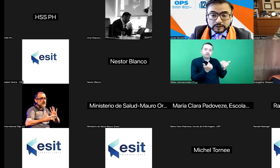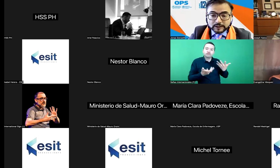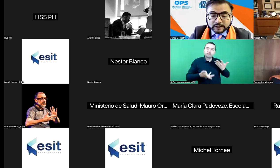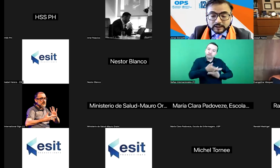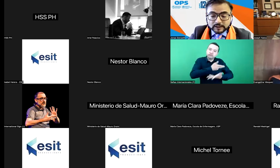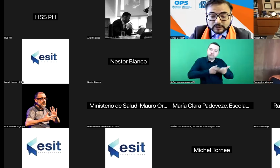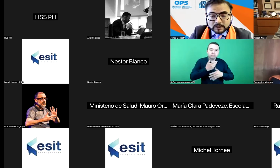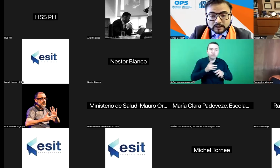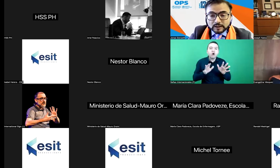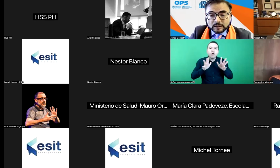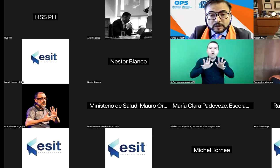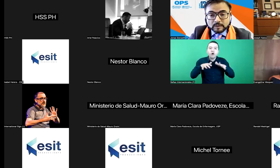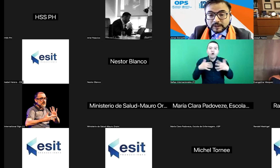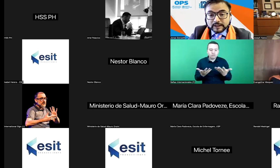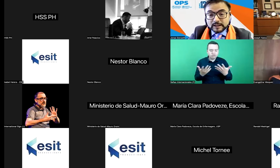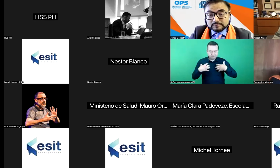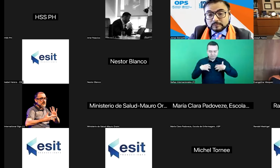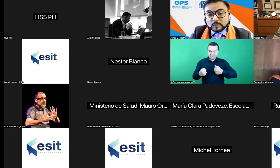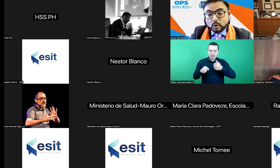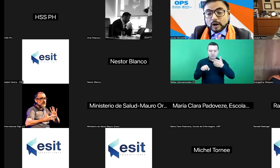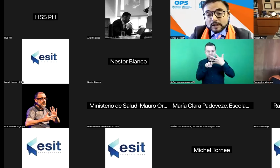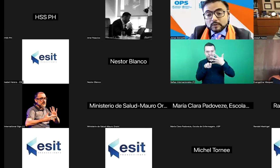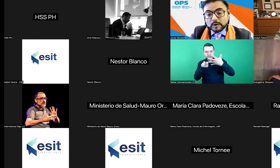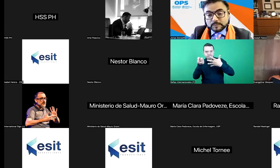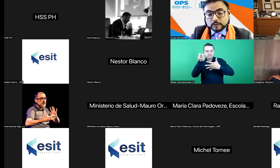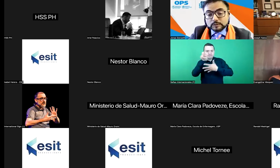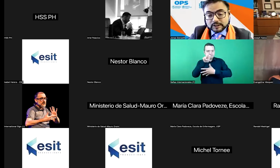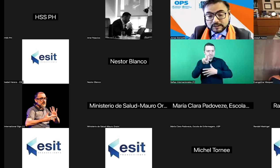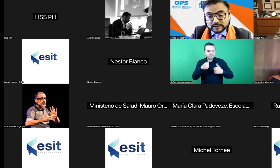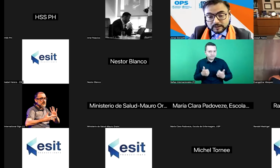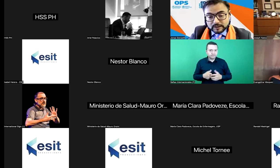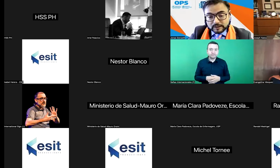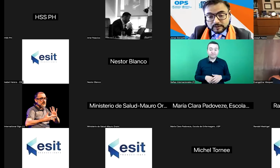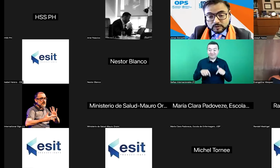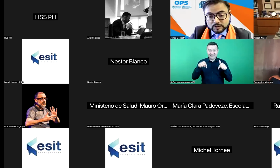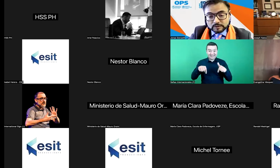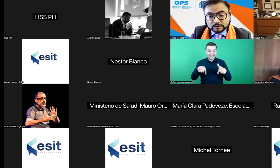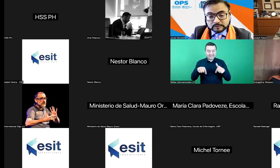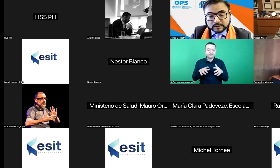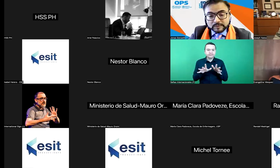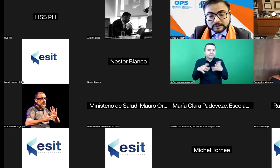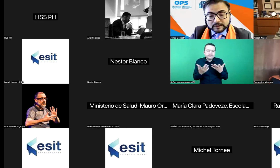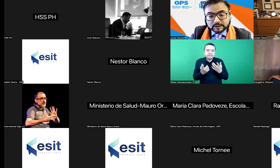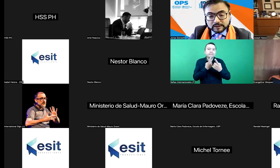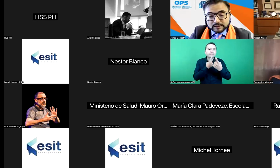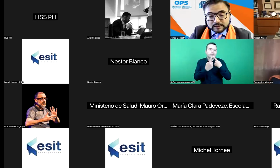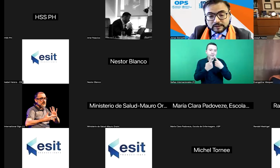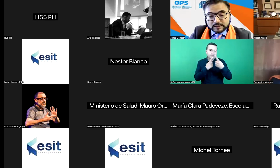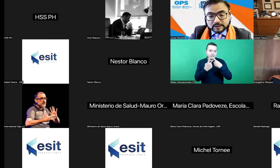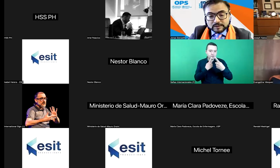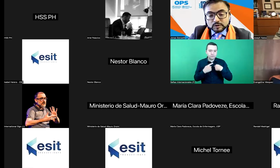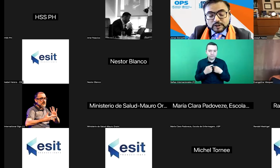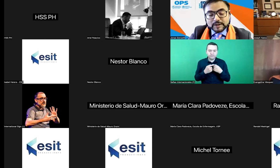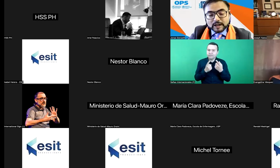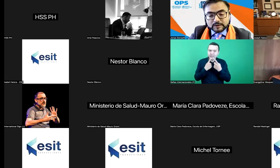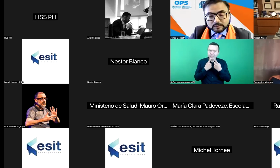dans leur propre sécurité. L'idée, c'est d'avoir un espace de dialogue, générer de nouvelles questions,